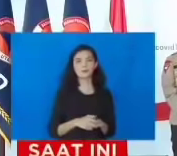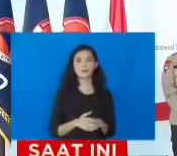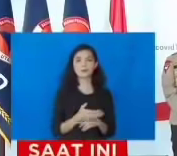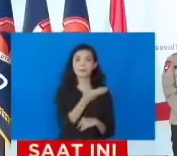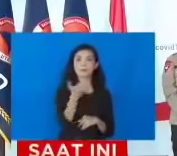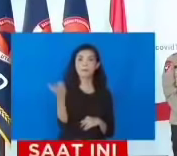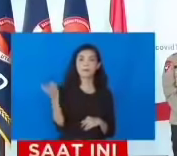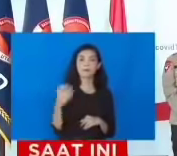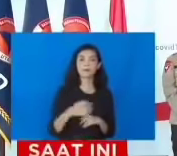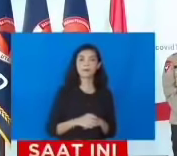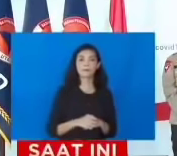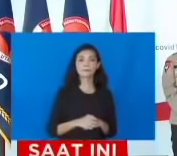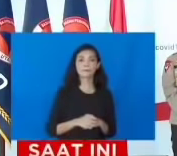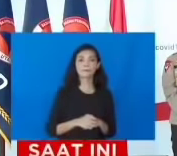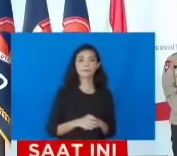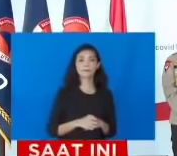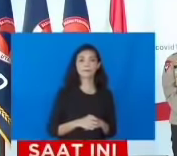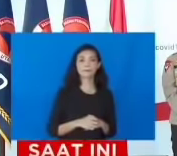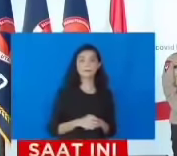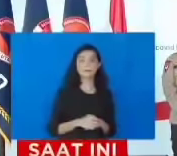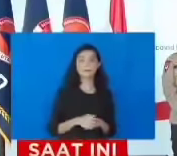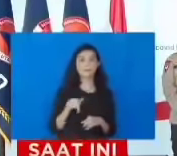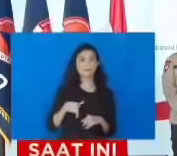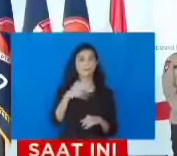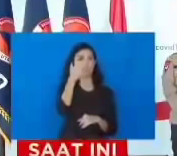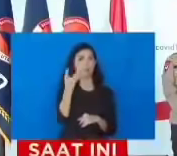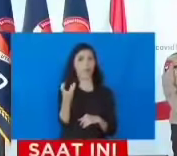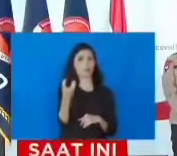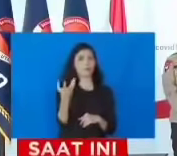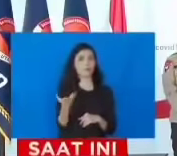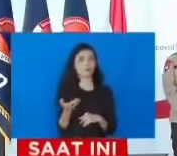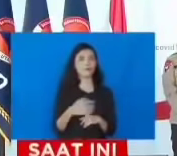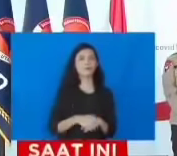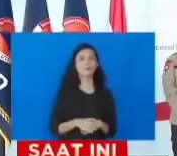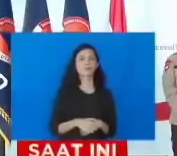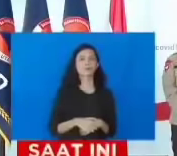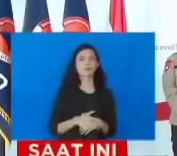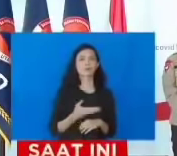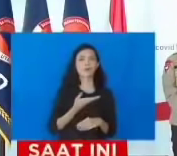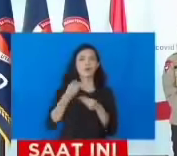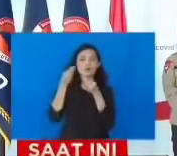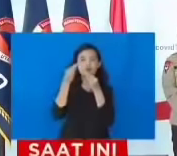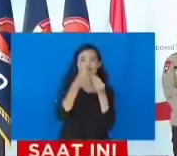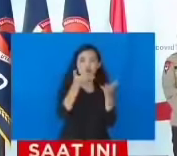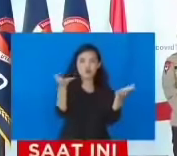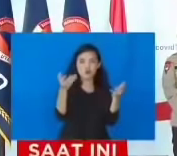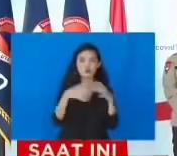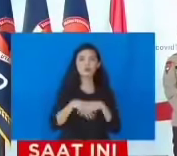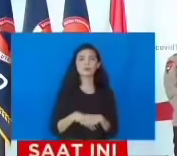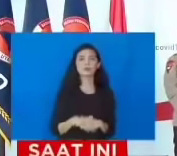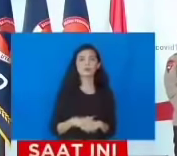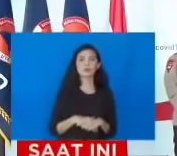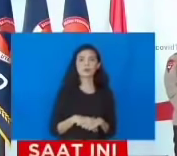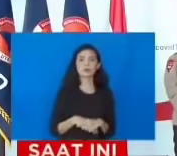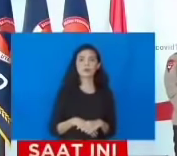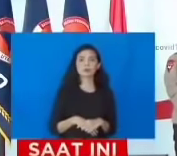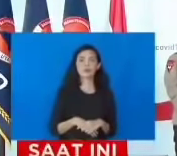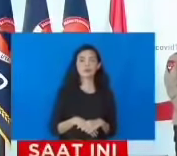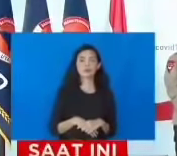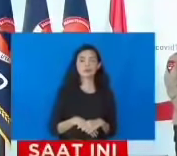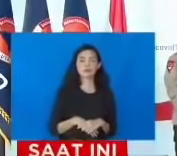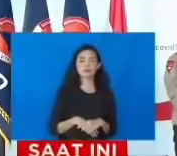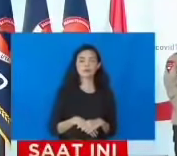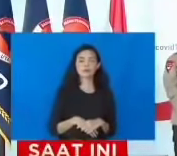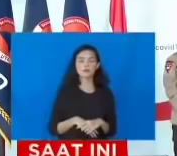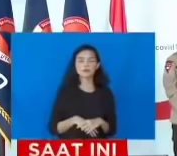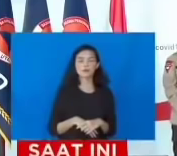Saudara-saudara, pada sore ini kami akan menyampaikan beberapa hal yang